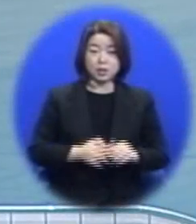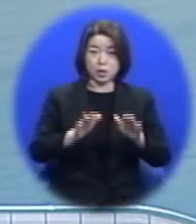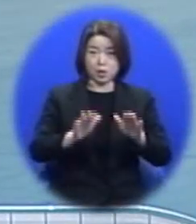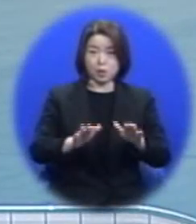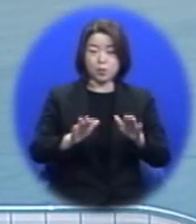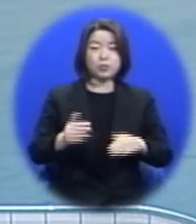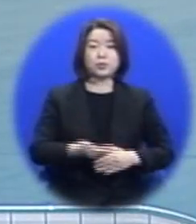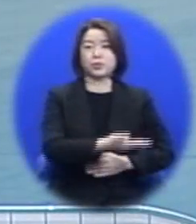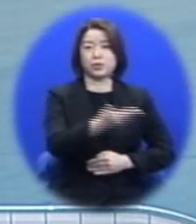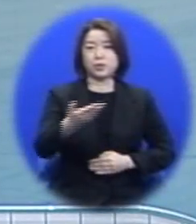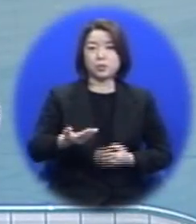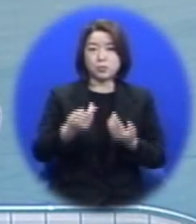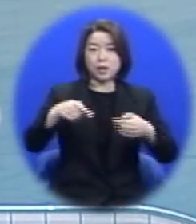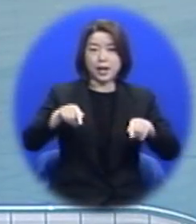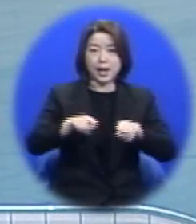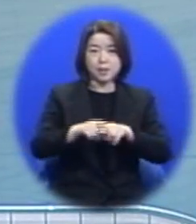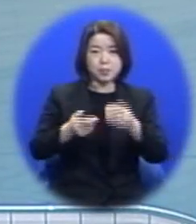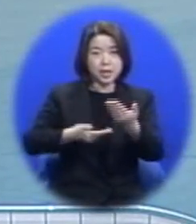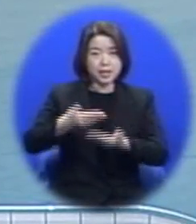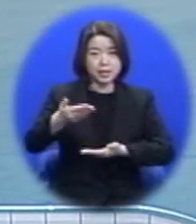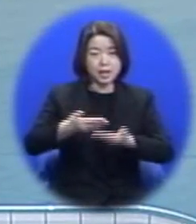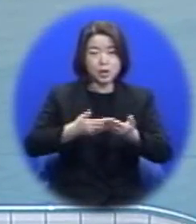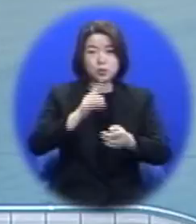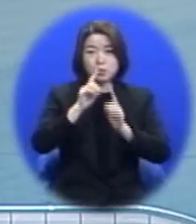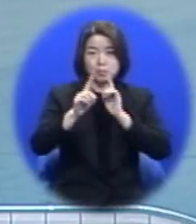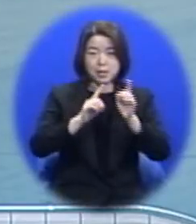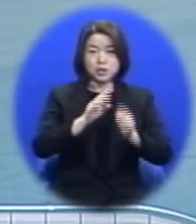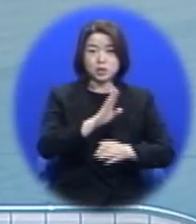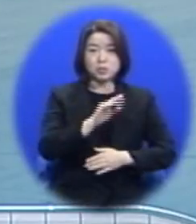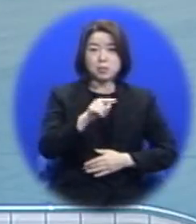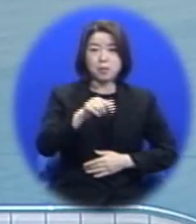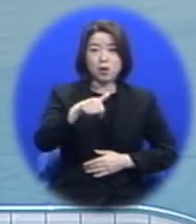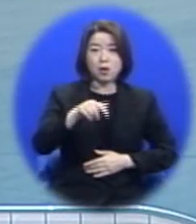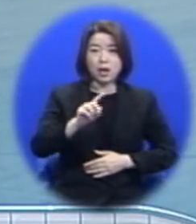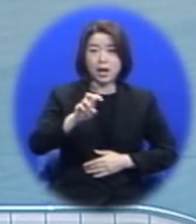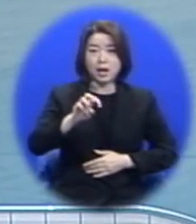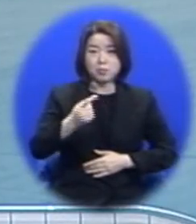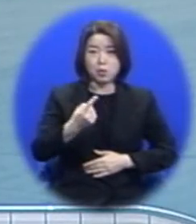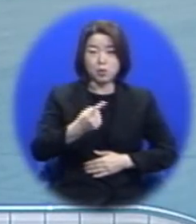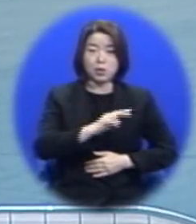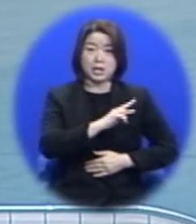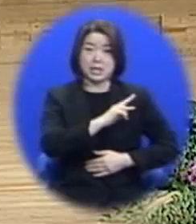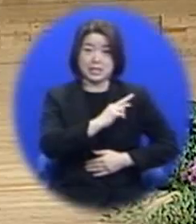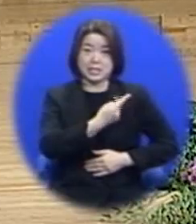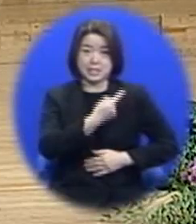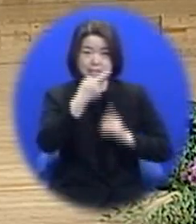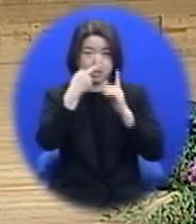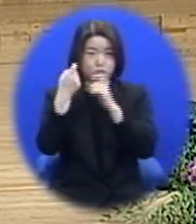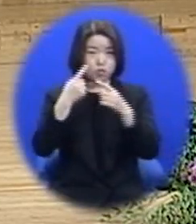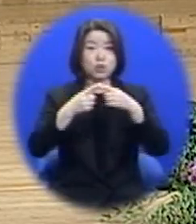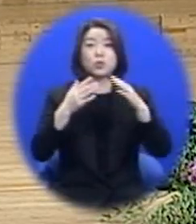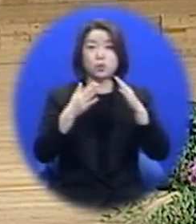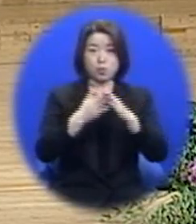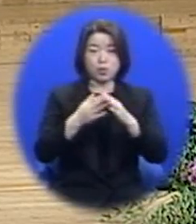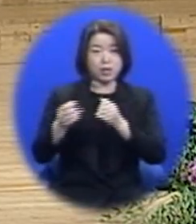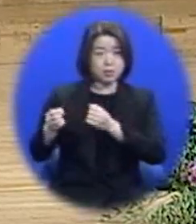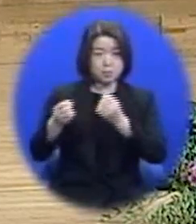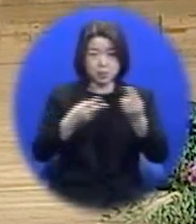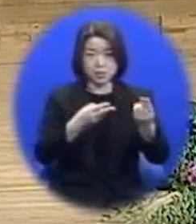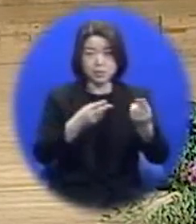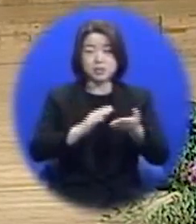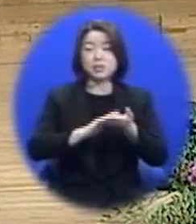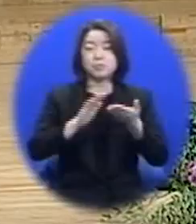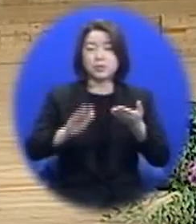오늘 여러분과 함께 나눌 말씀은 버가모 교회에 주신 주님의 편지입니다. 이 버가모 교회를